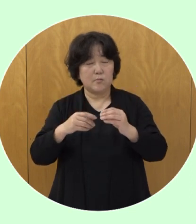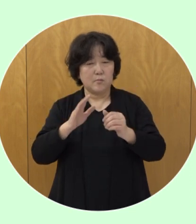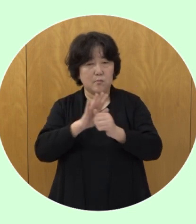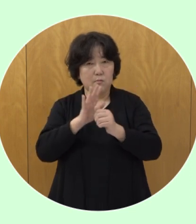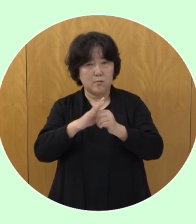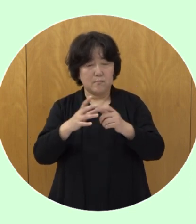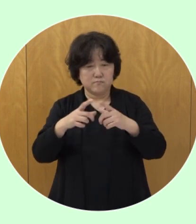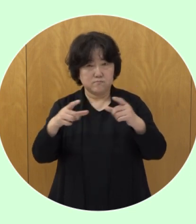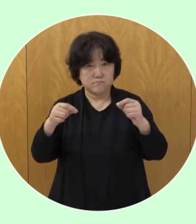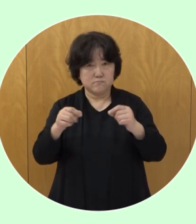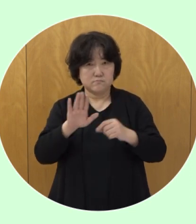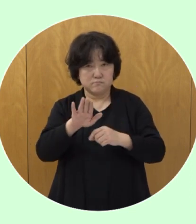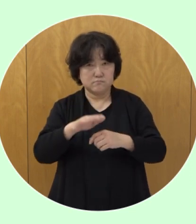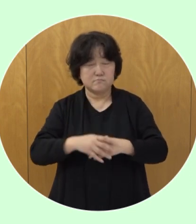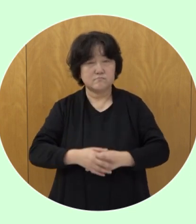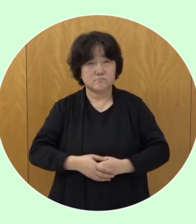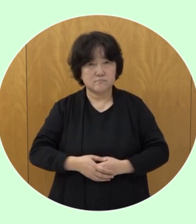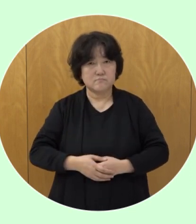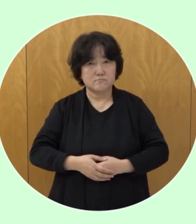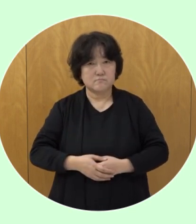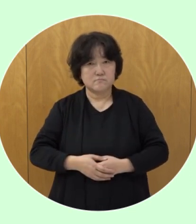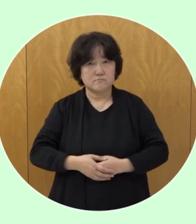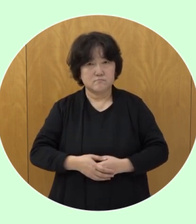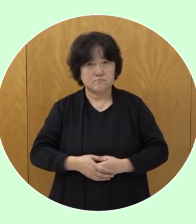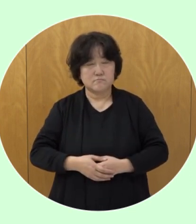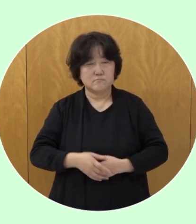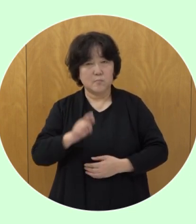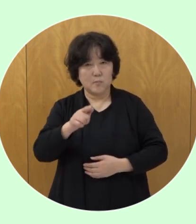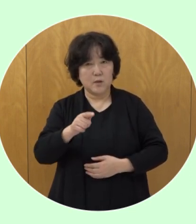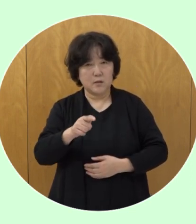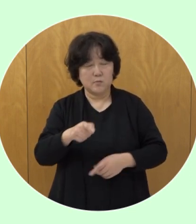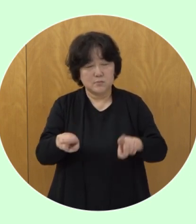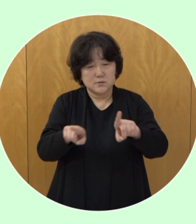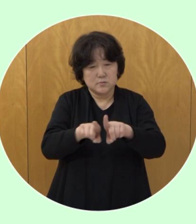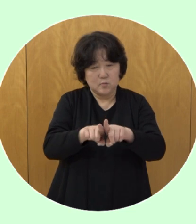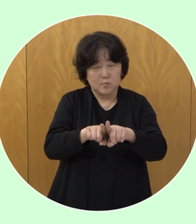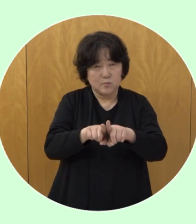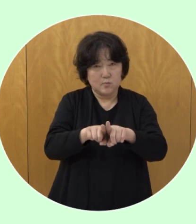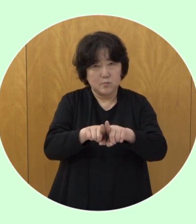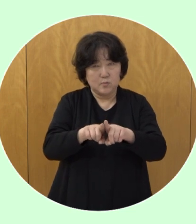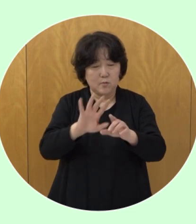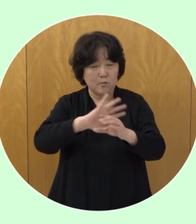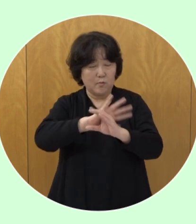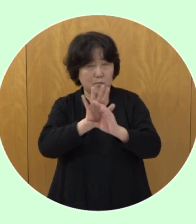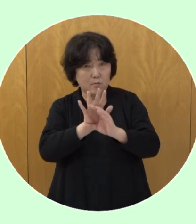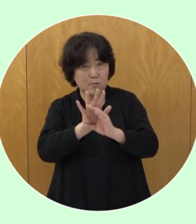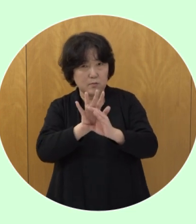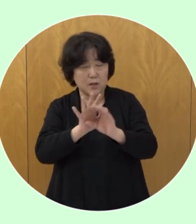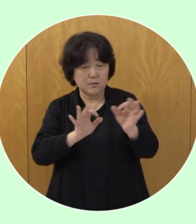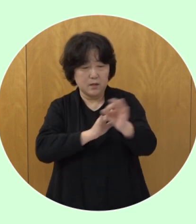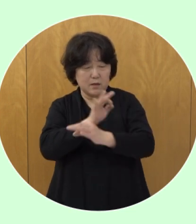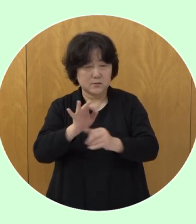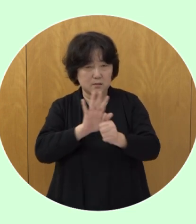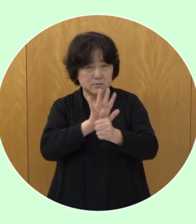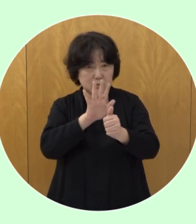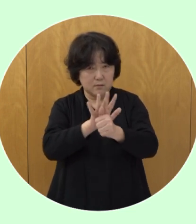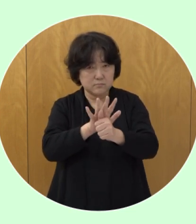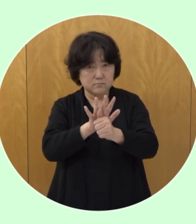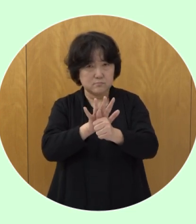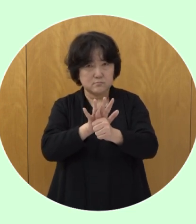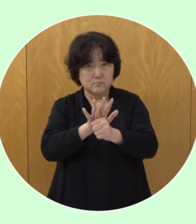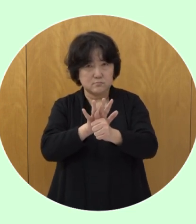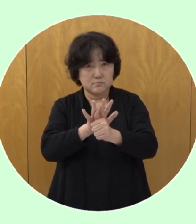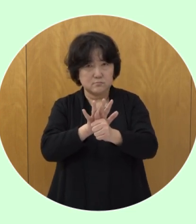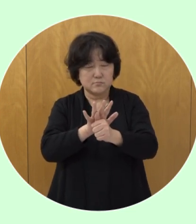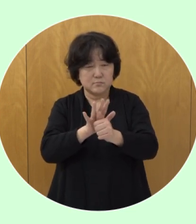ているところでございます。またこれと並行しまして、コロナ禍での経済的支援として出